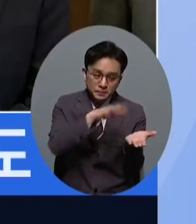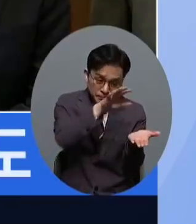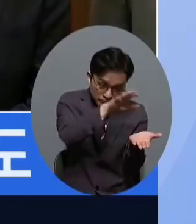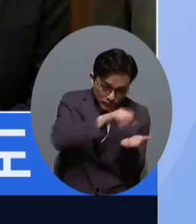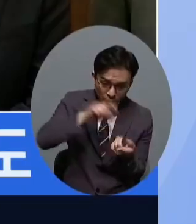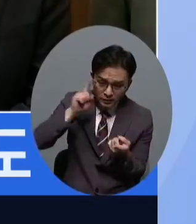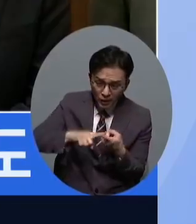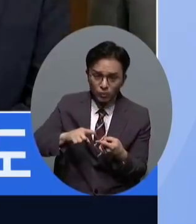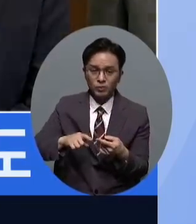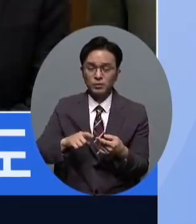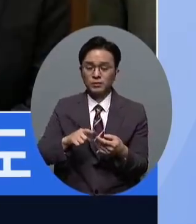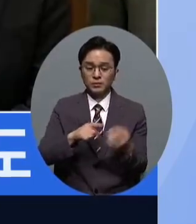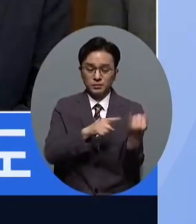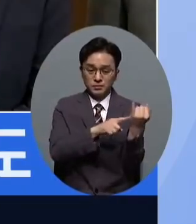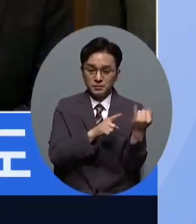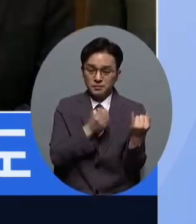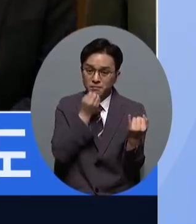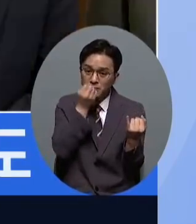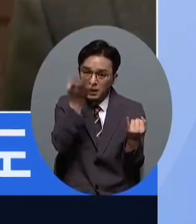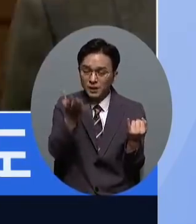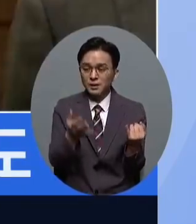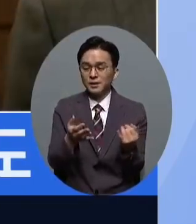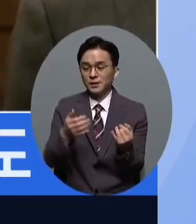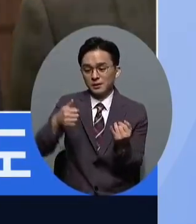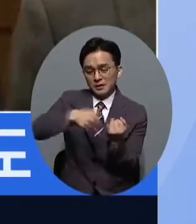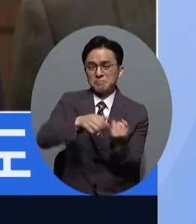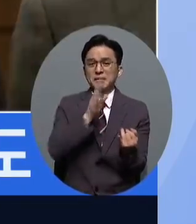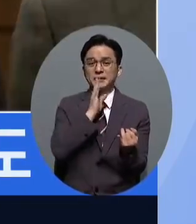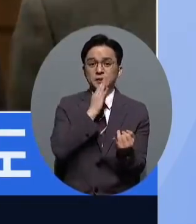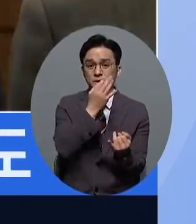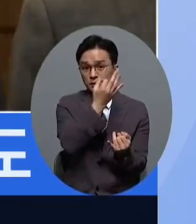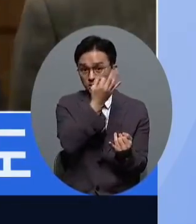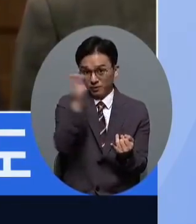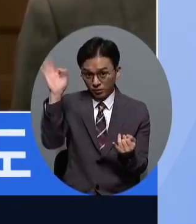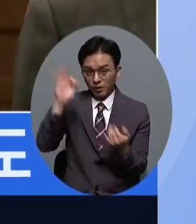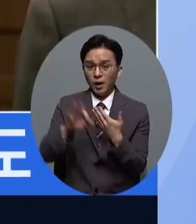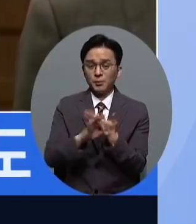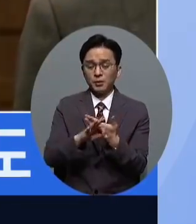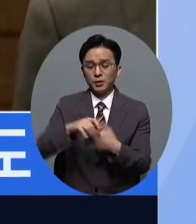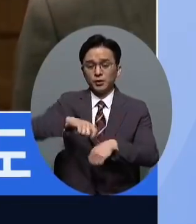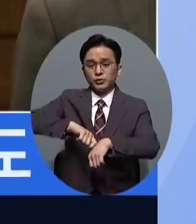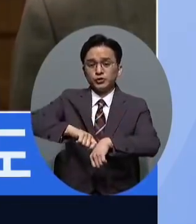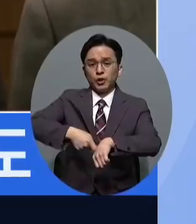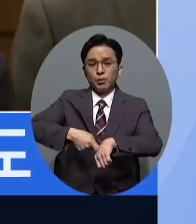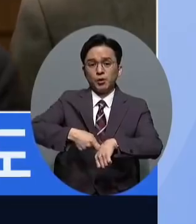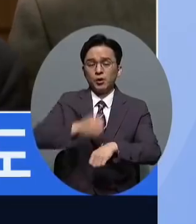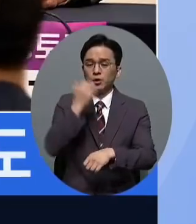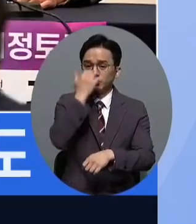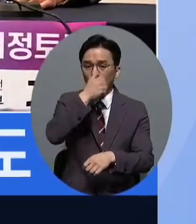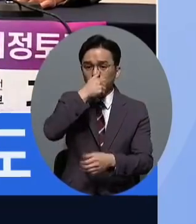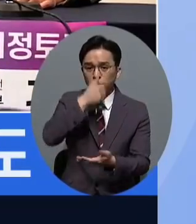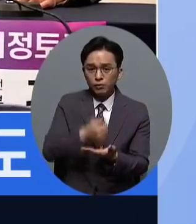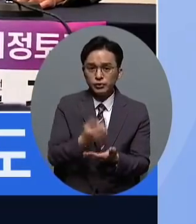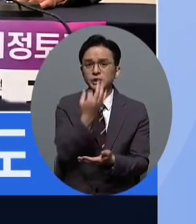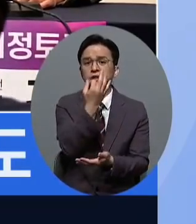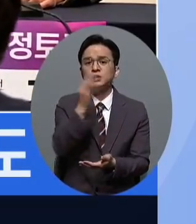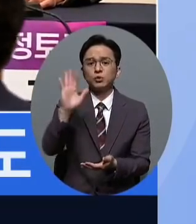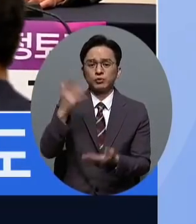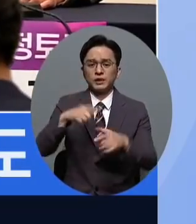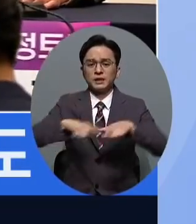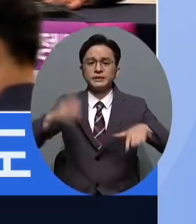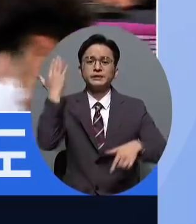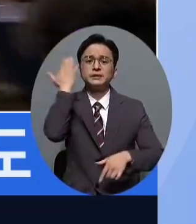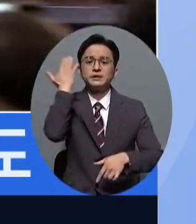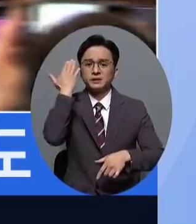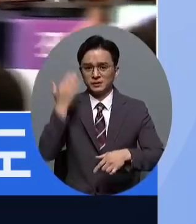영상이 없었다 하더라도 피해자의 진술이 일관성이 있고 그 심리성이 있다라고 하면 성범죄가 일반적으로 인정이 되고 있습니다.